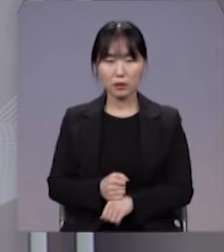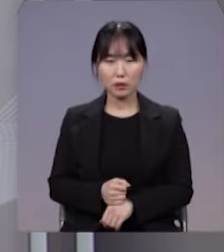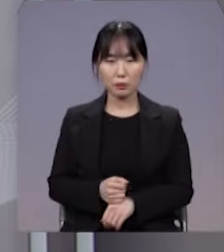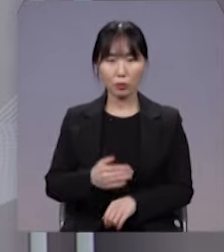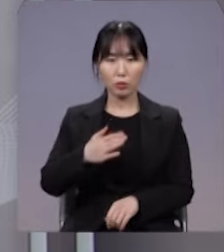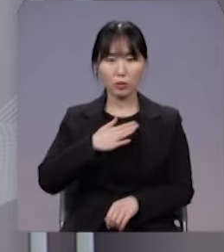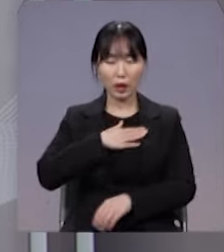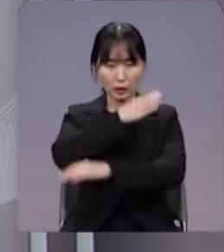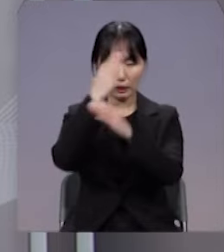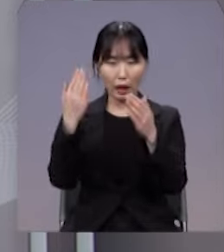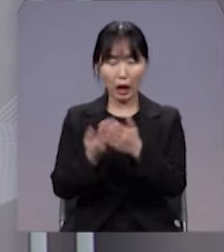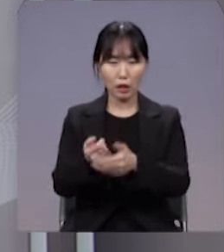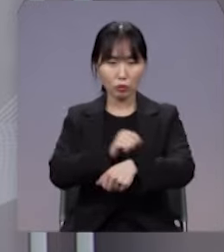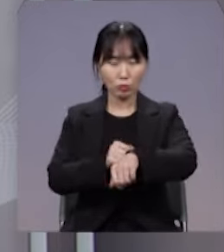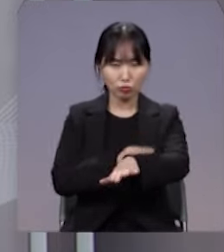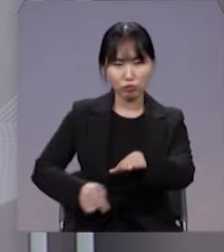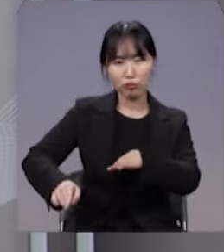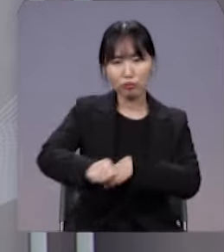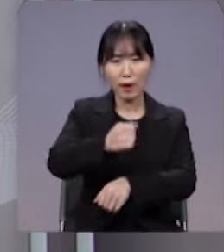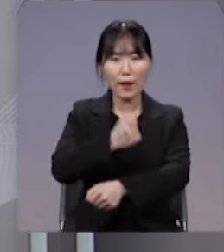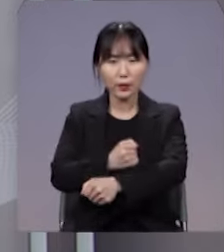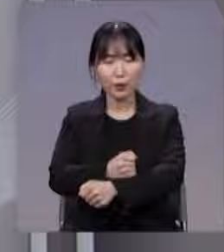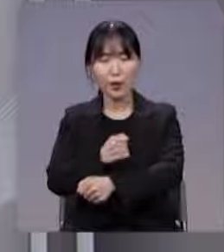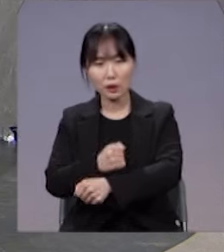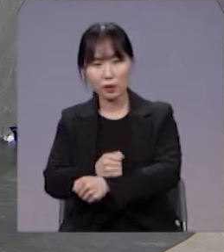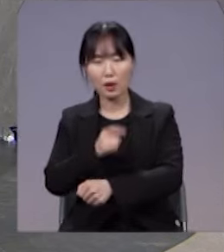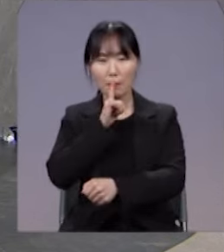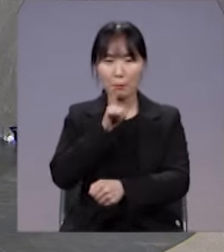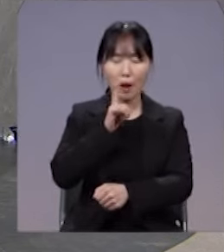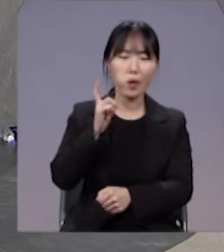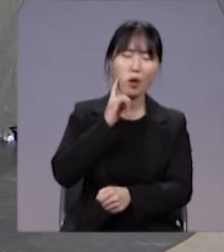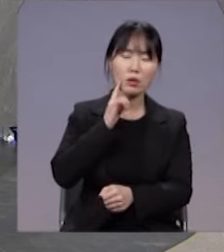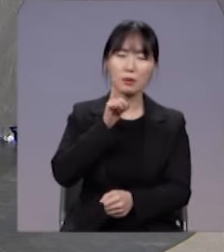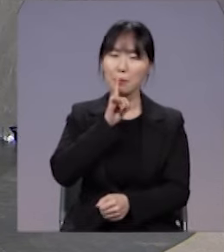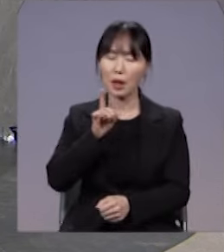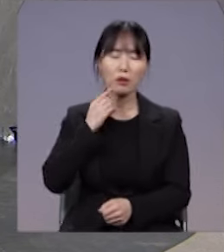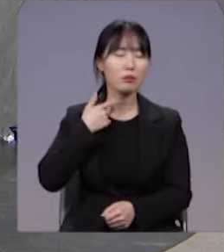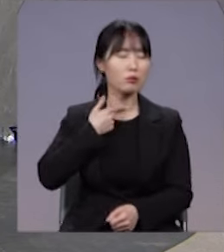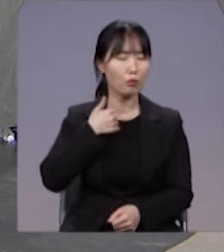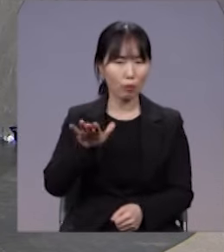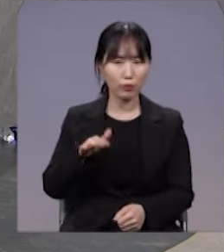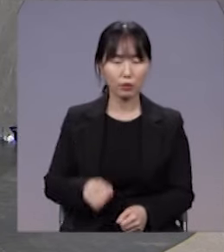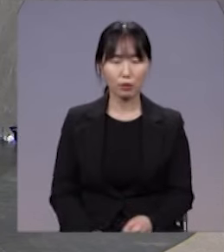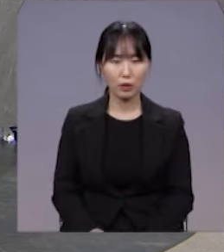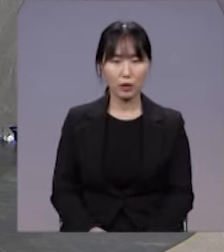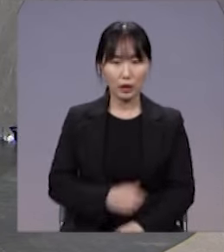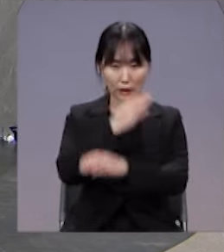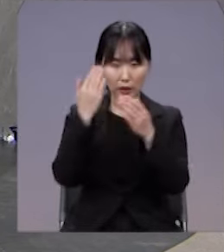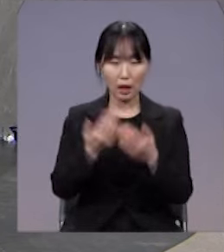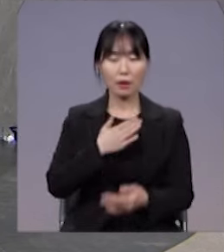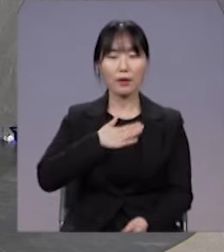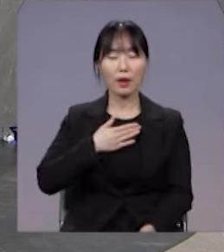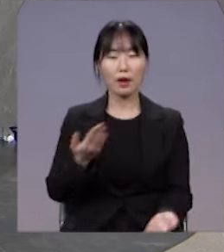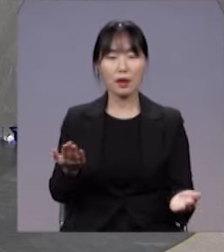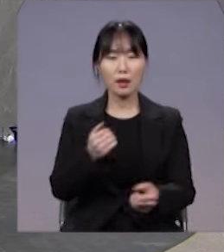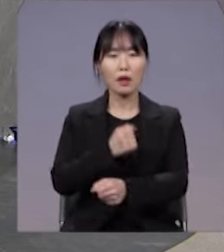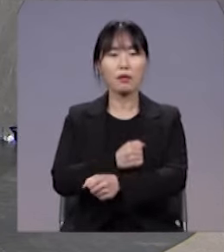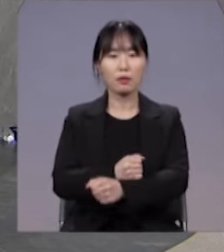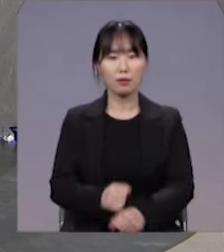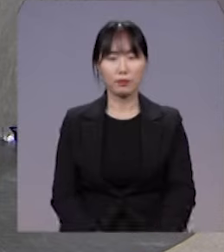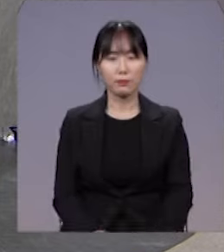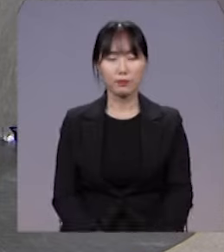후보처럼 무조건 지자체가 한 것을 자기가 한 것처럼 하지 않았습니다네 여기까지고요 배준영 후보 이번 보충 질문은